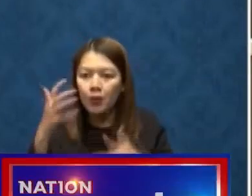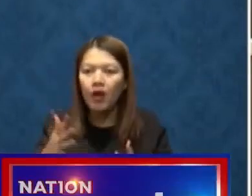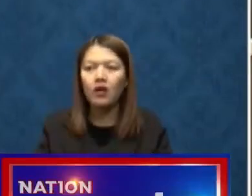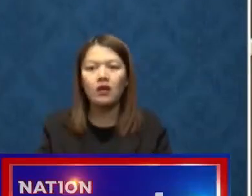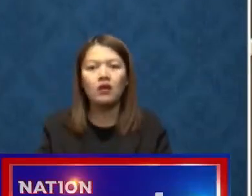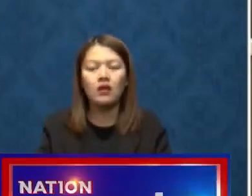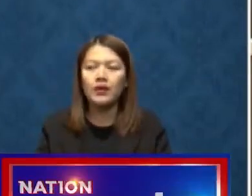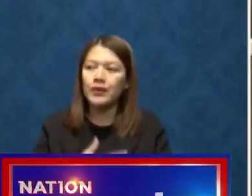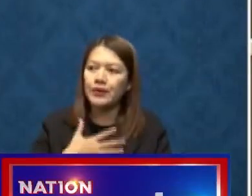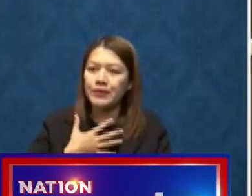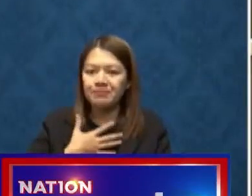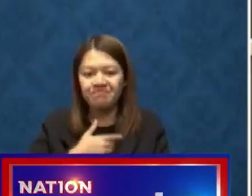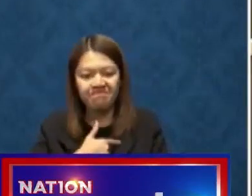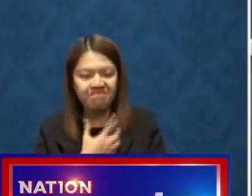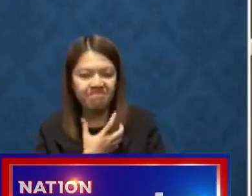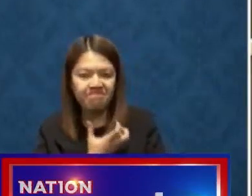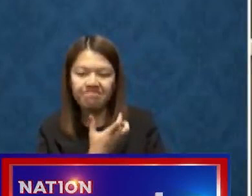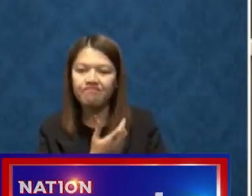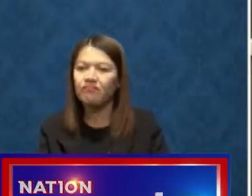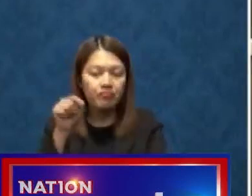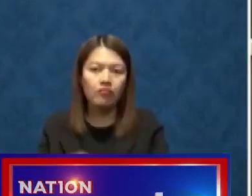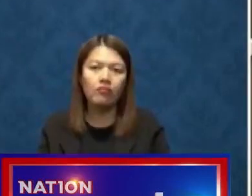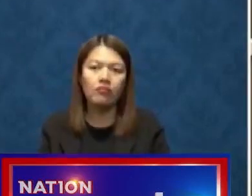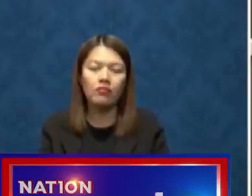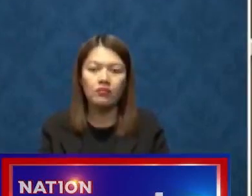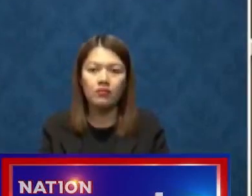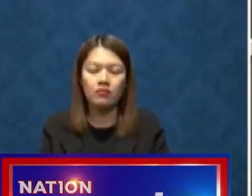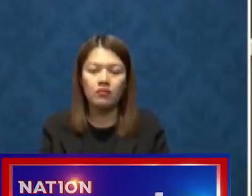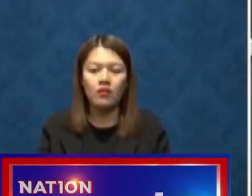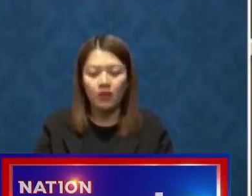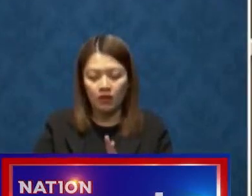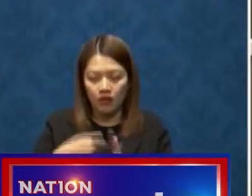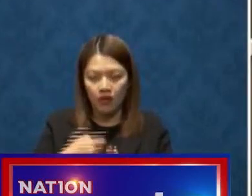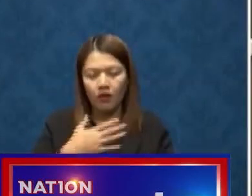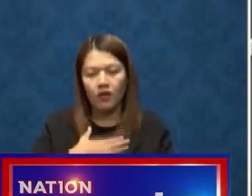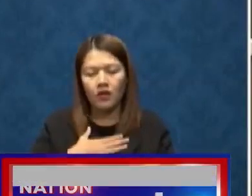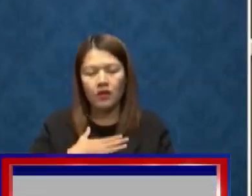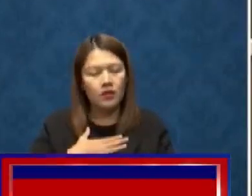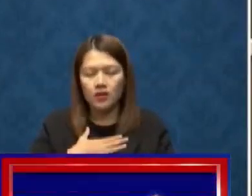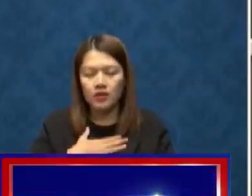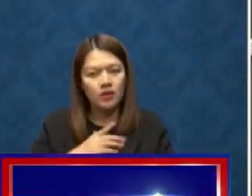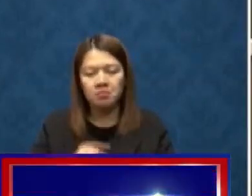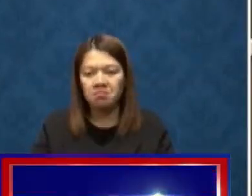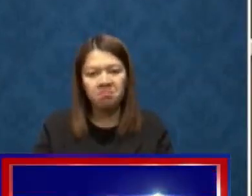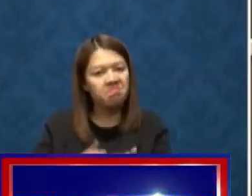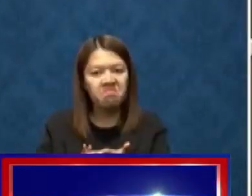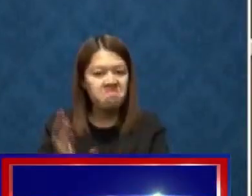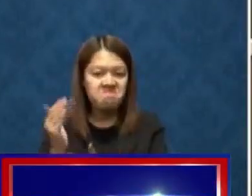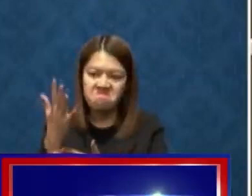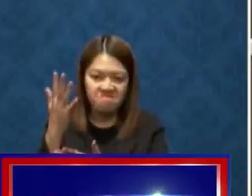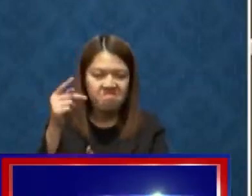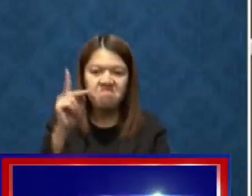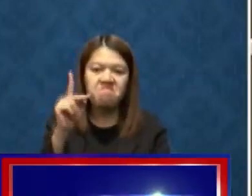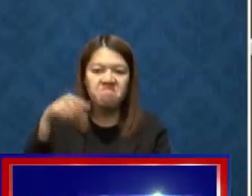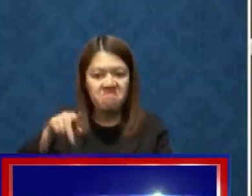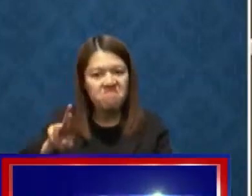ความเลือดเย็นให้เป็นเหตุผลทางการเมืองด้วยซ้ำอันนี้คือสาเหตุที่ผมไม่สามารถที่จะให้ผ่านพรกฉบับนี้ได้